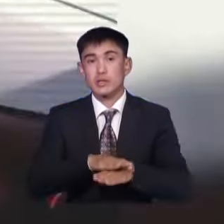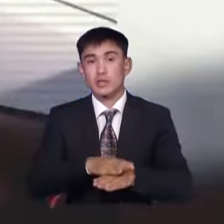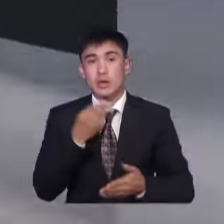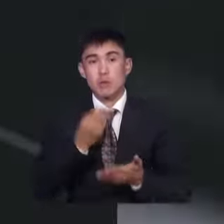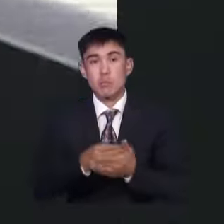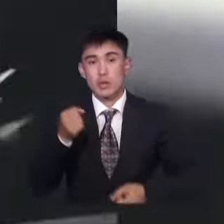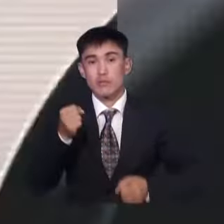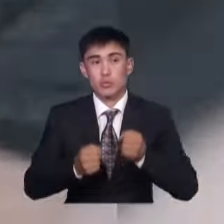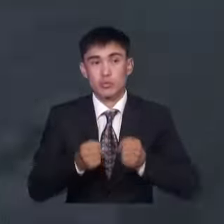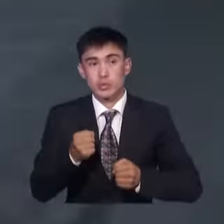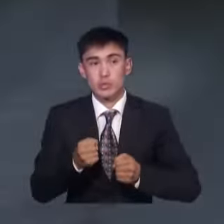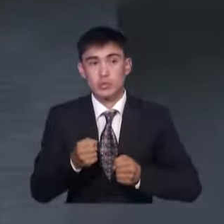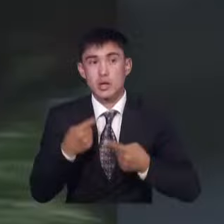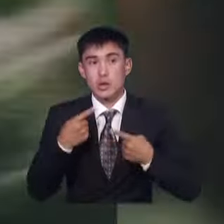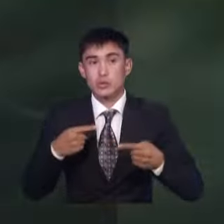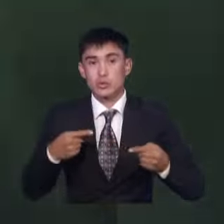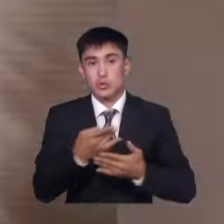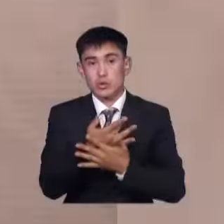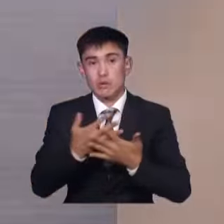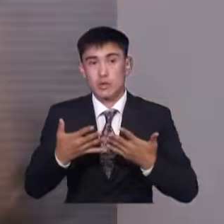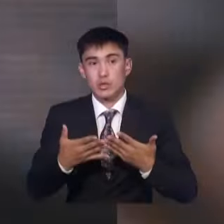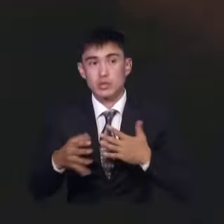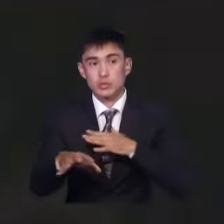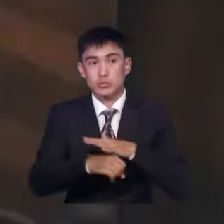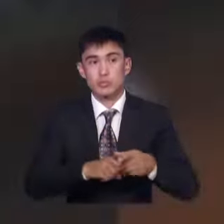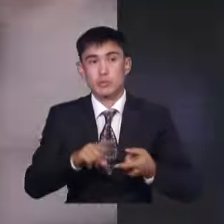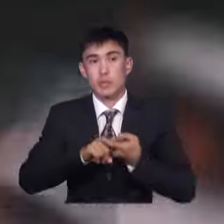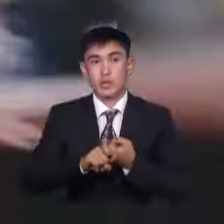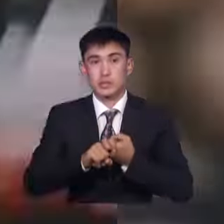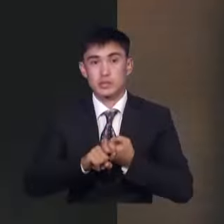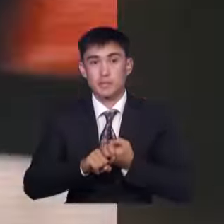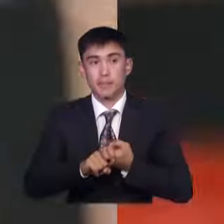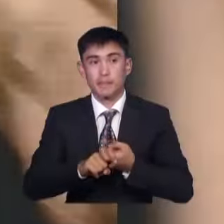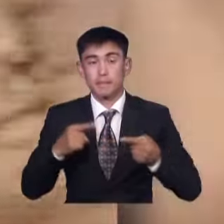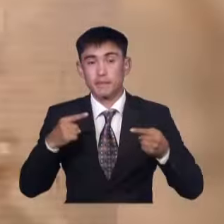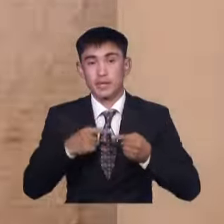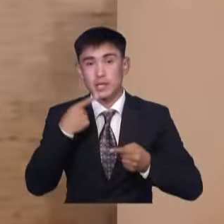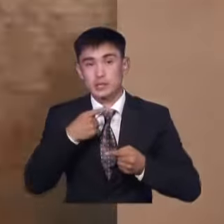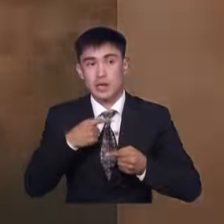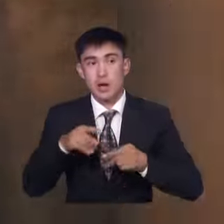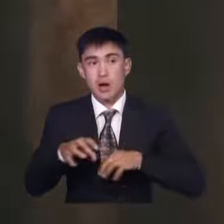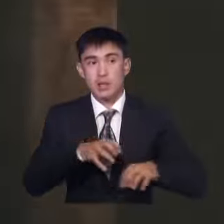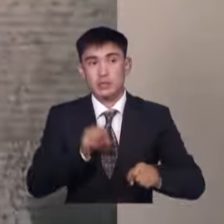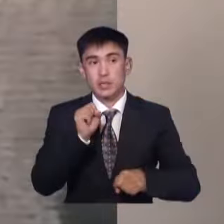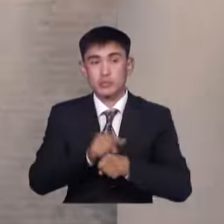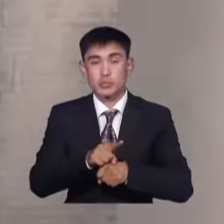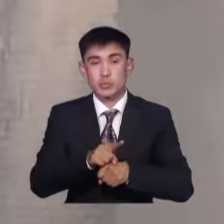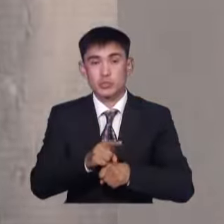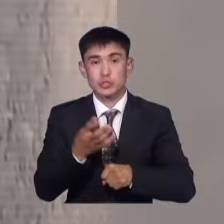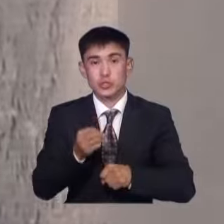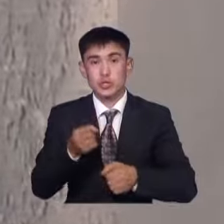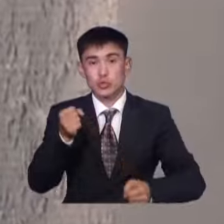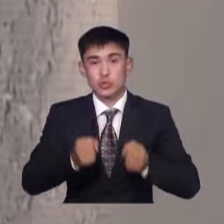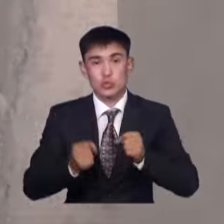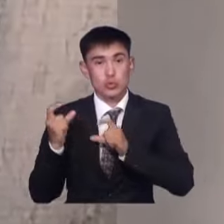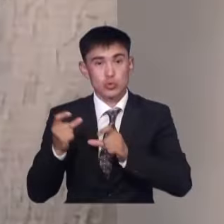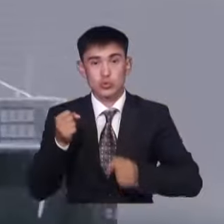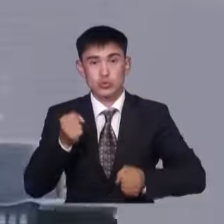қымбат автокөліктер мен түрлі тауарларды жымқырумен байланысты. Нақтырақ айтсақ, алаяқтар тапсырыс берушілермен және жүк